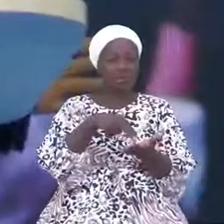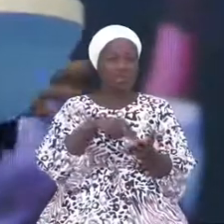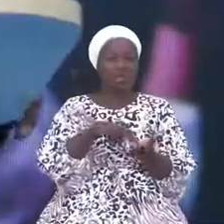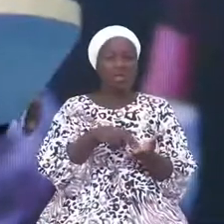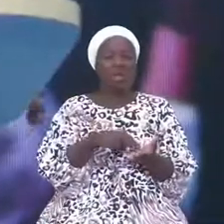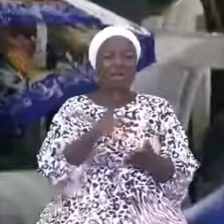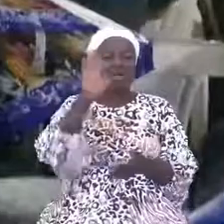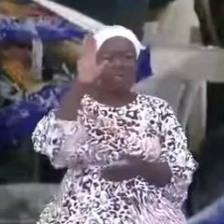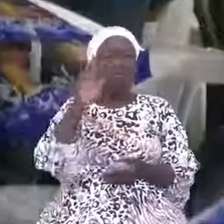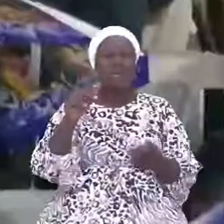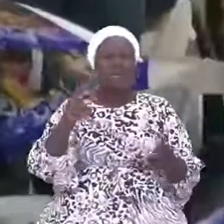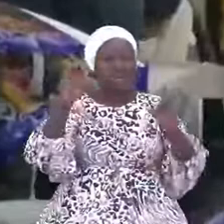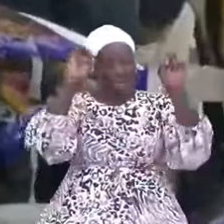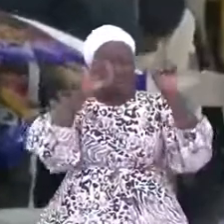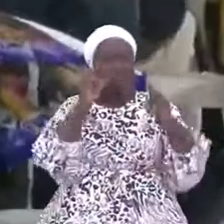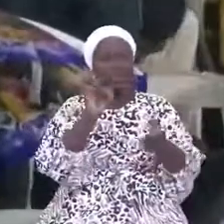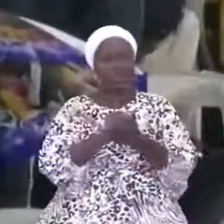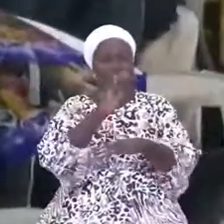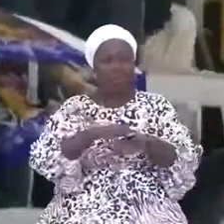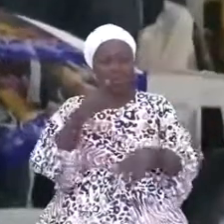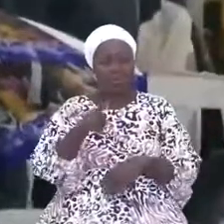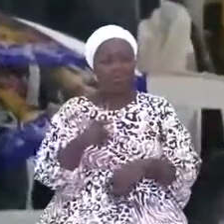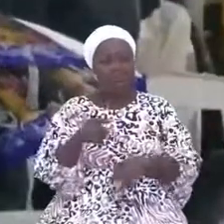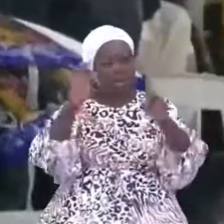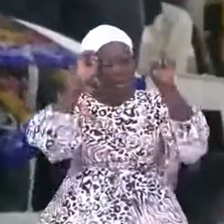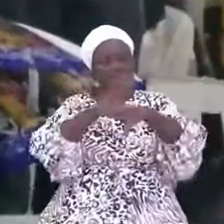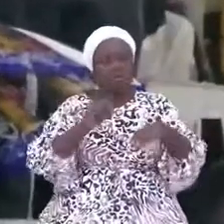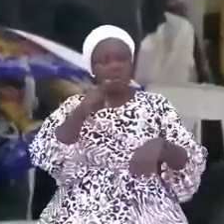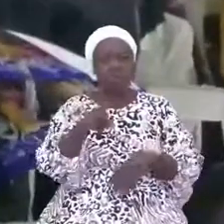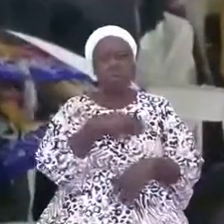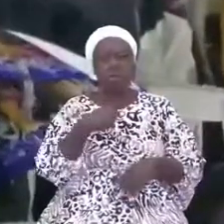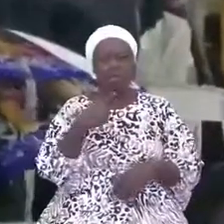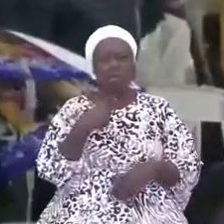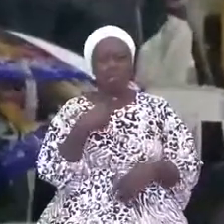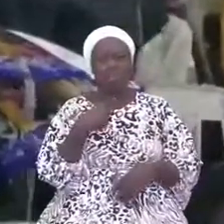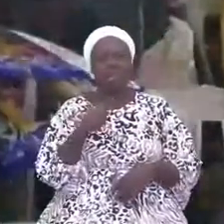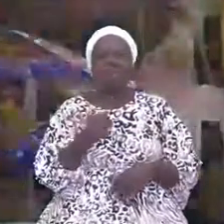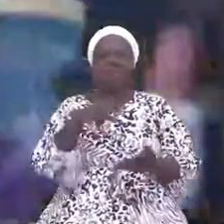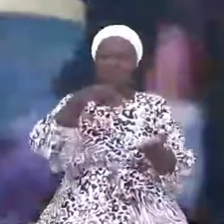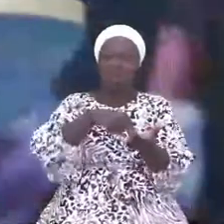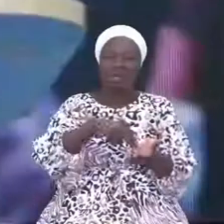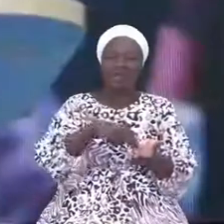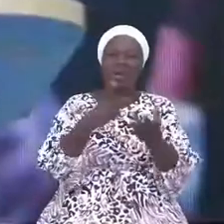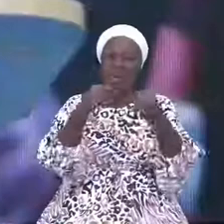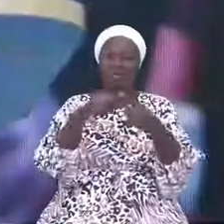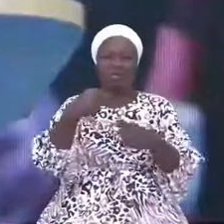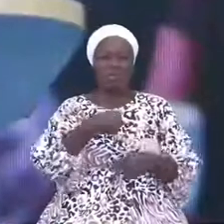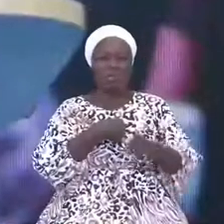maintenant. Alors, comme tu lèves ta main, mets-toi debout. C'est lui qui t'appelle. Il t'appelle. Et il